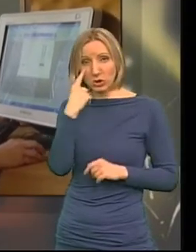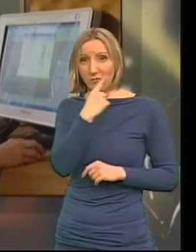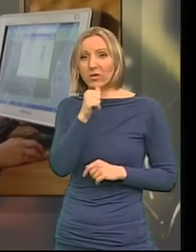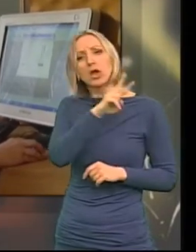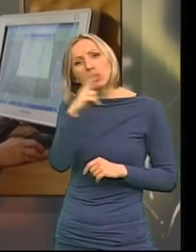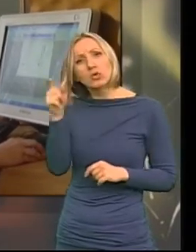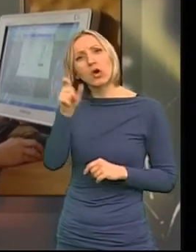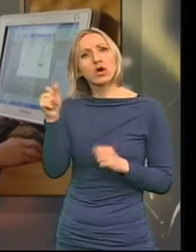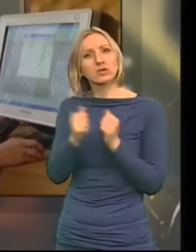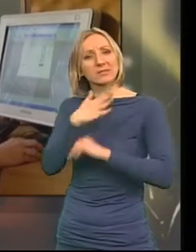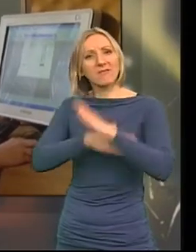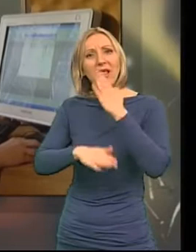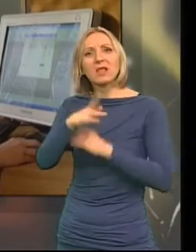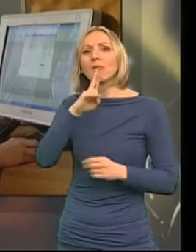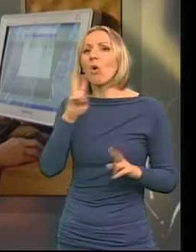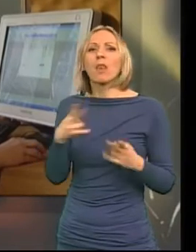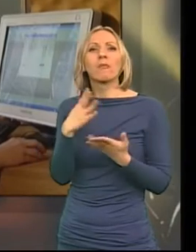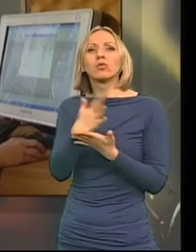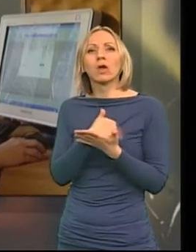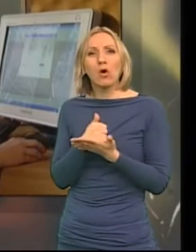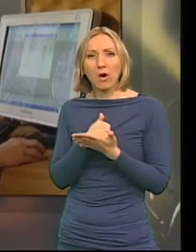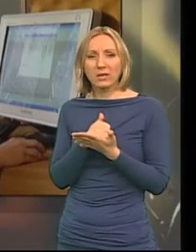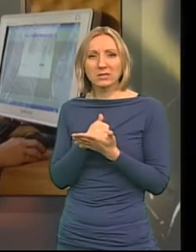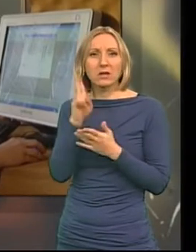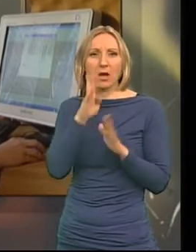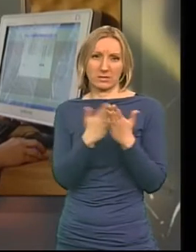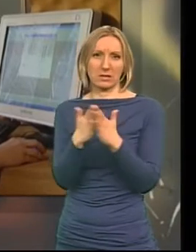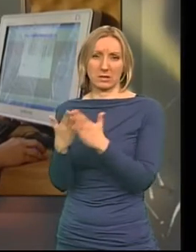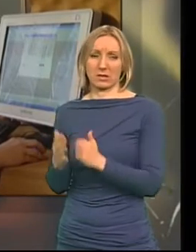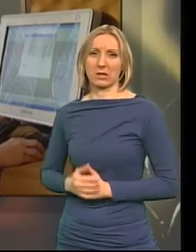drugih osoba sa invaliditetom koji ne mogu da koriste standardnu knjigu.